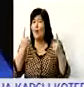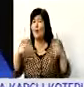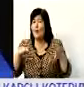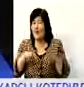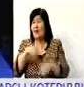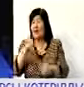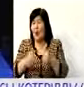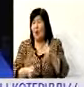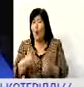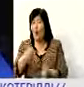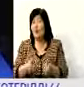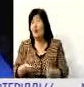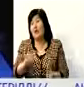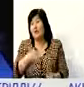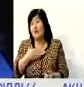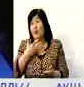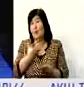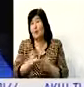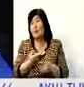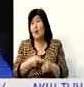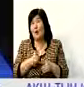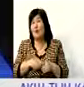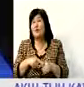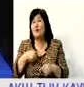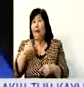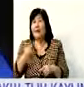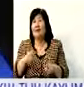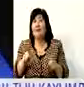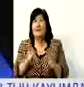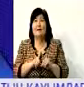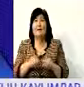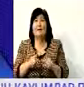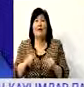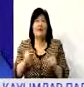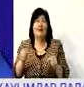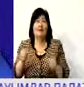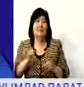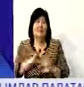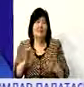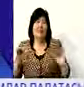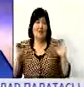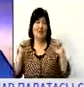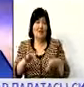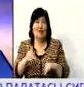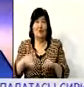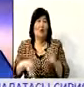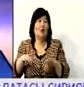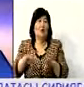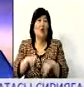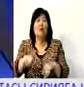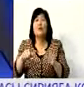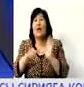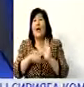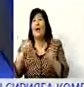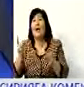конкурс. Біздің өзіміздің музыкалық тілмен айтқанда фирмачтардың жиналатын жері ғой. Өте жоғары деңгейде өту деп. Осымен 6-шы